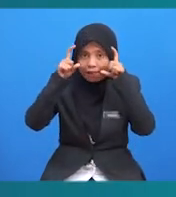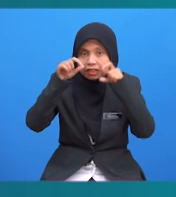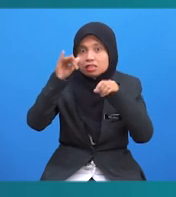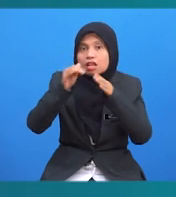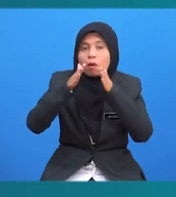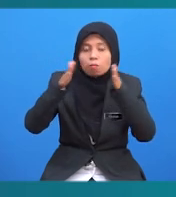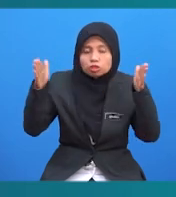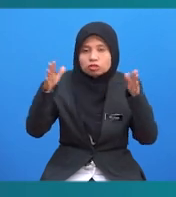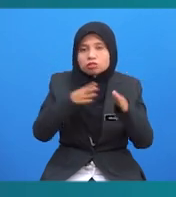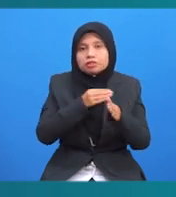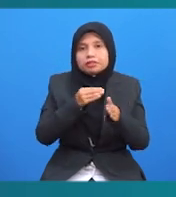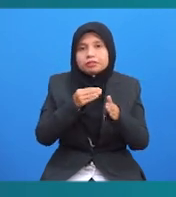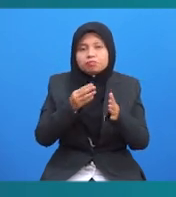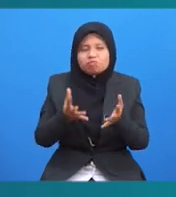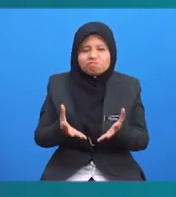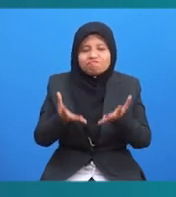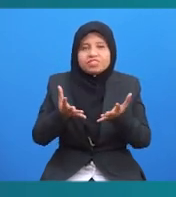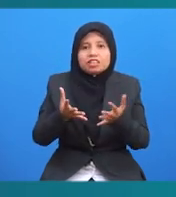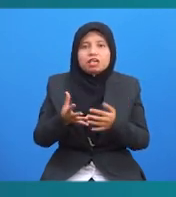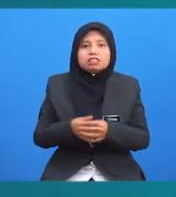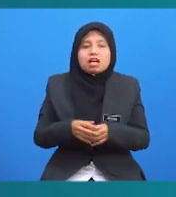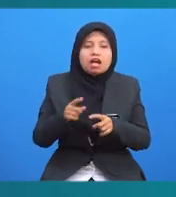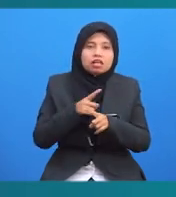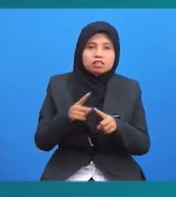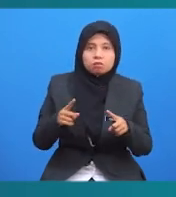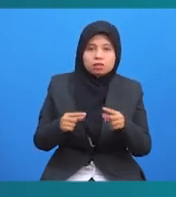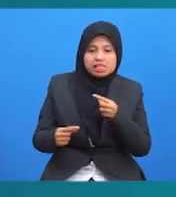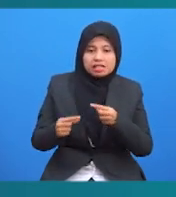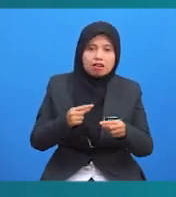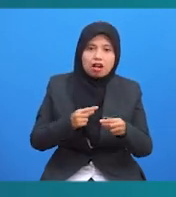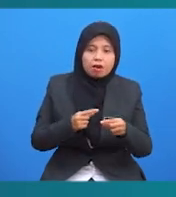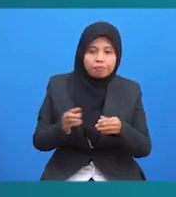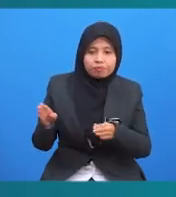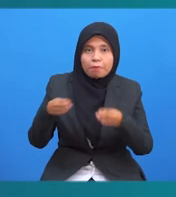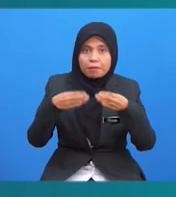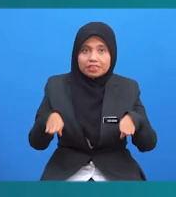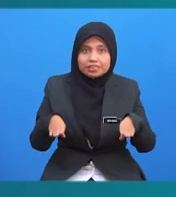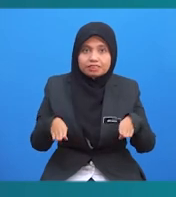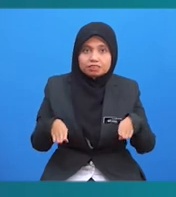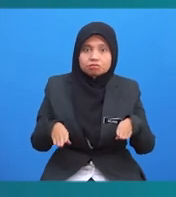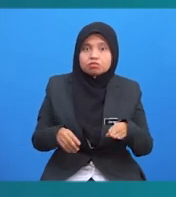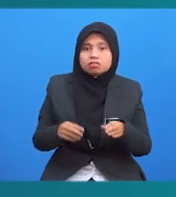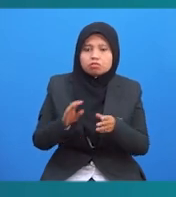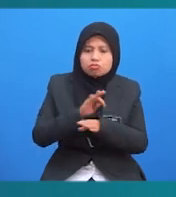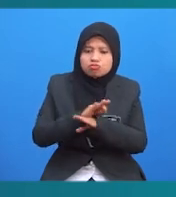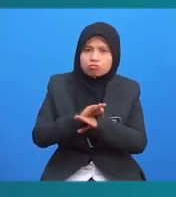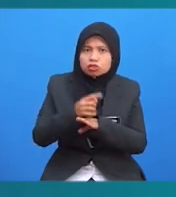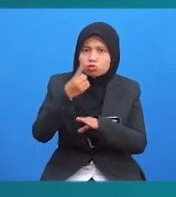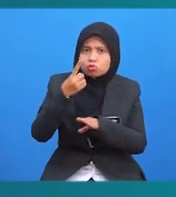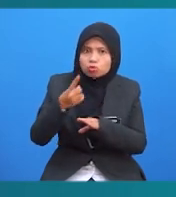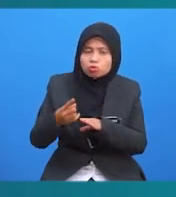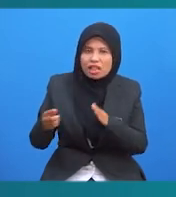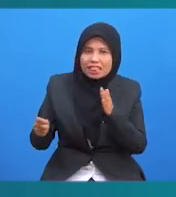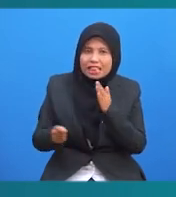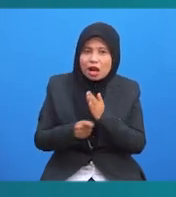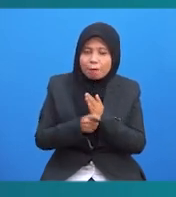dan berat tetapi memerlukan pergerakan yang agak bebas, di mana ia berfungsi menampung